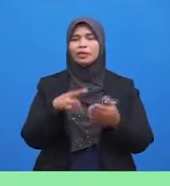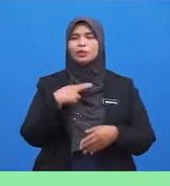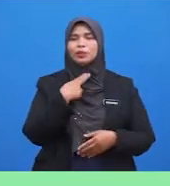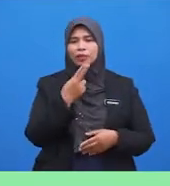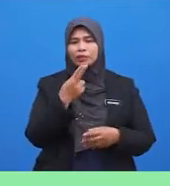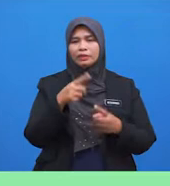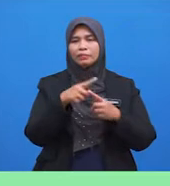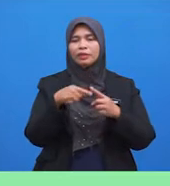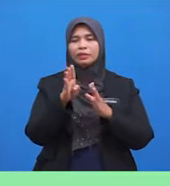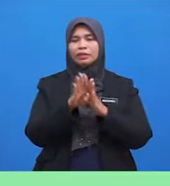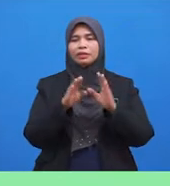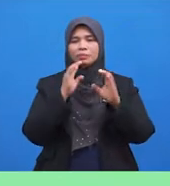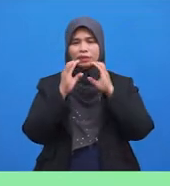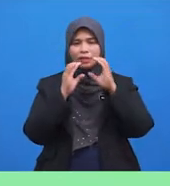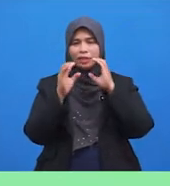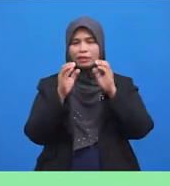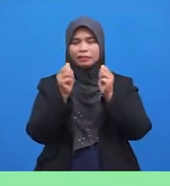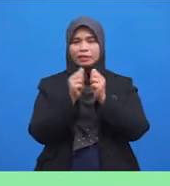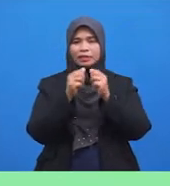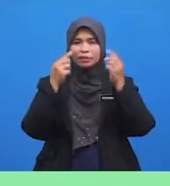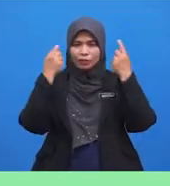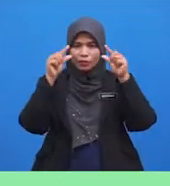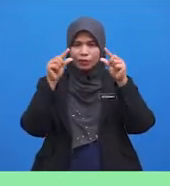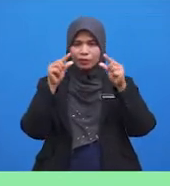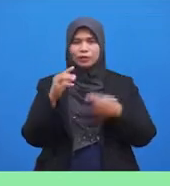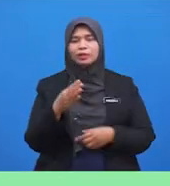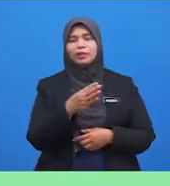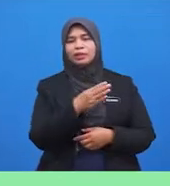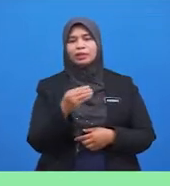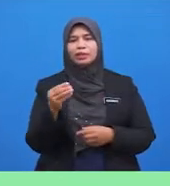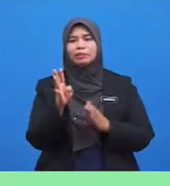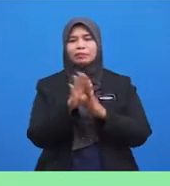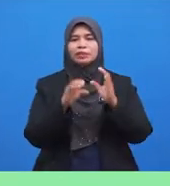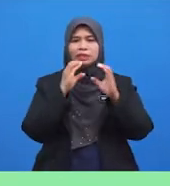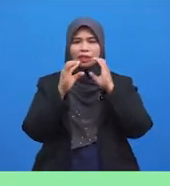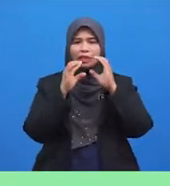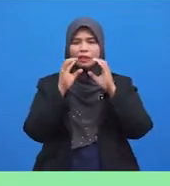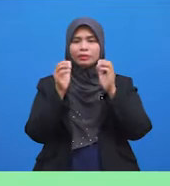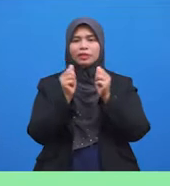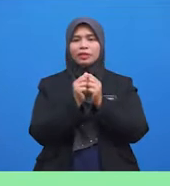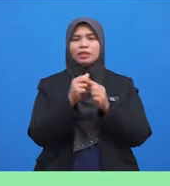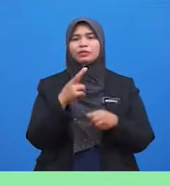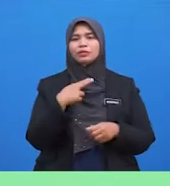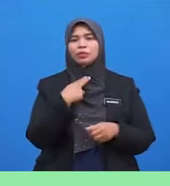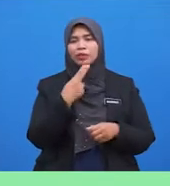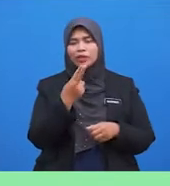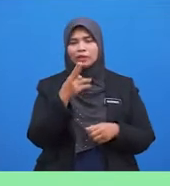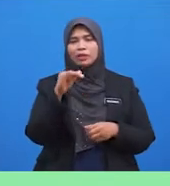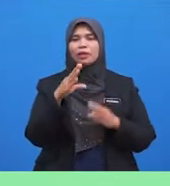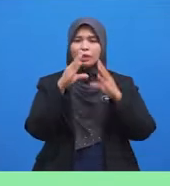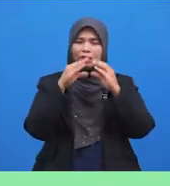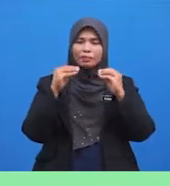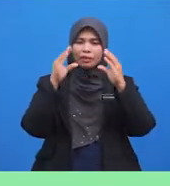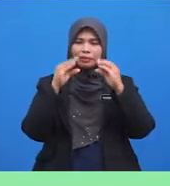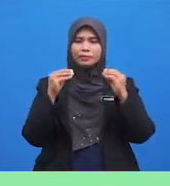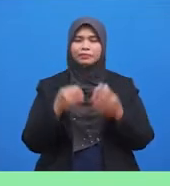merendahkan suara apabila bercakap dengan guru dan bercakap dengan nada yang